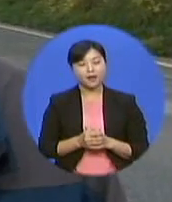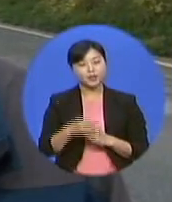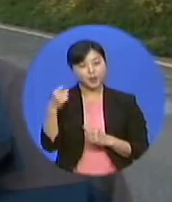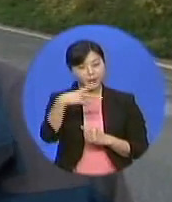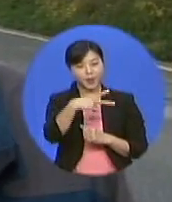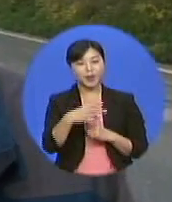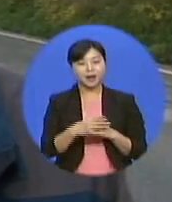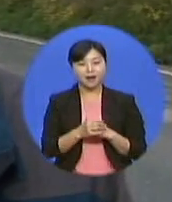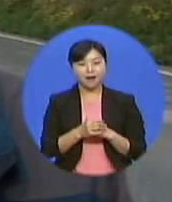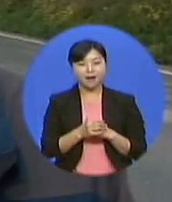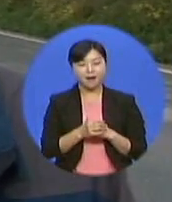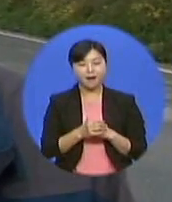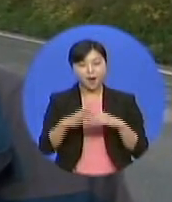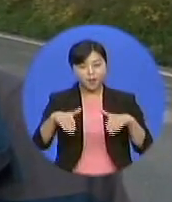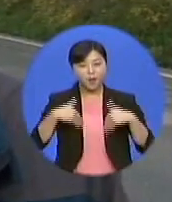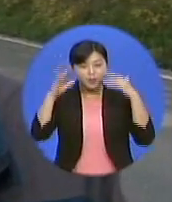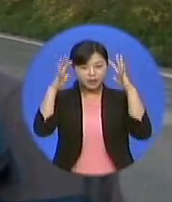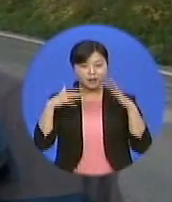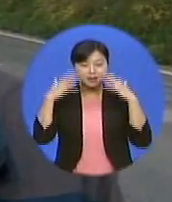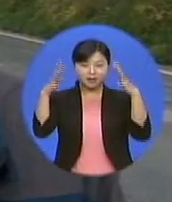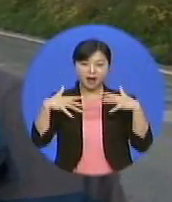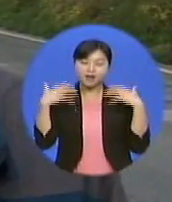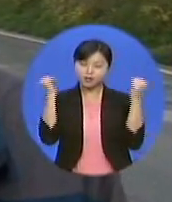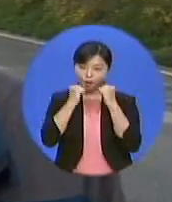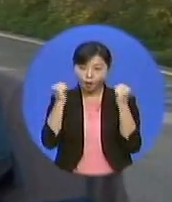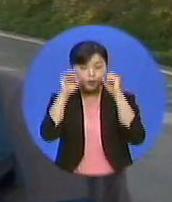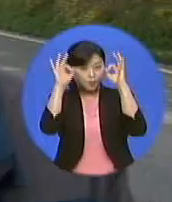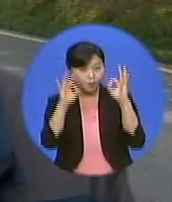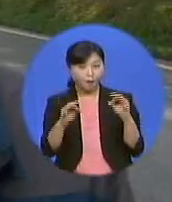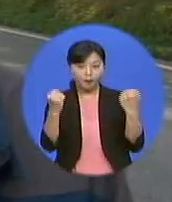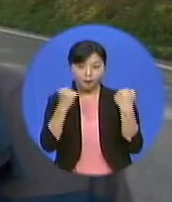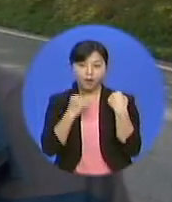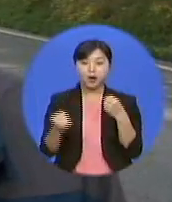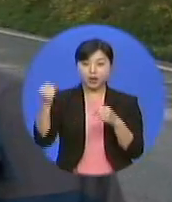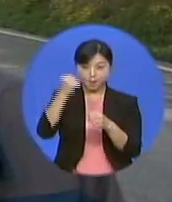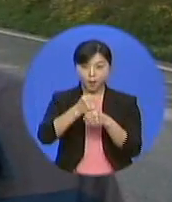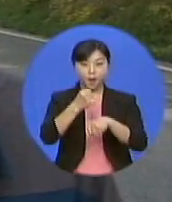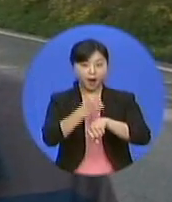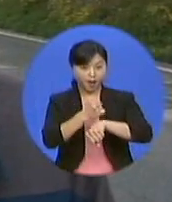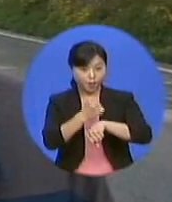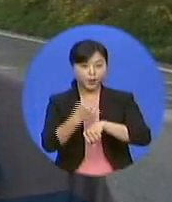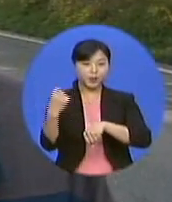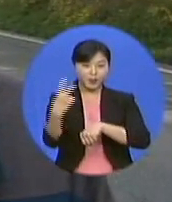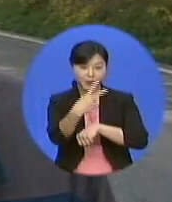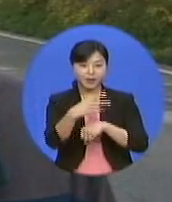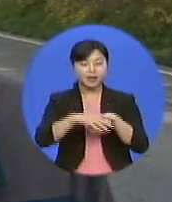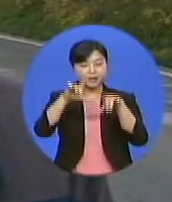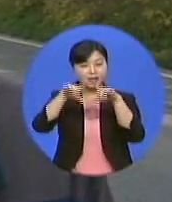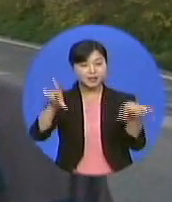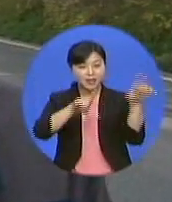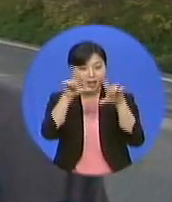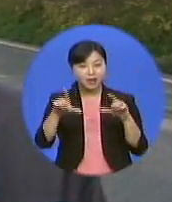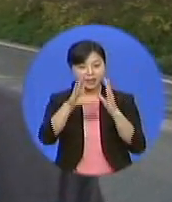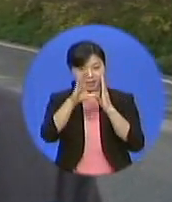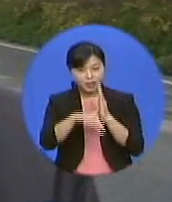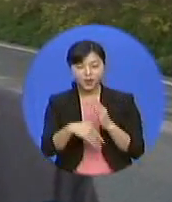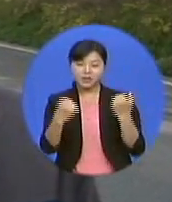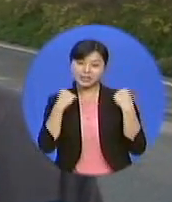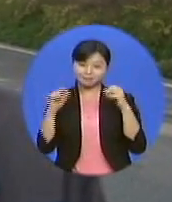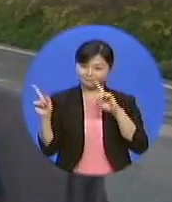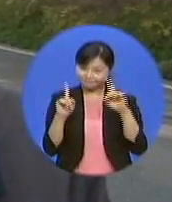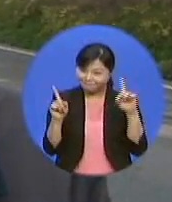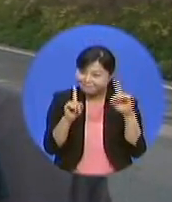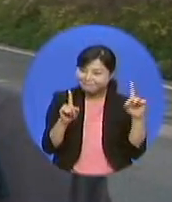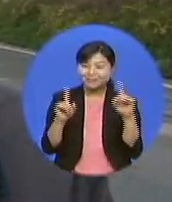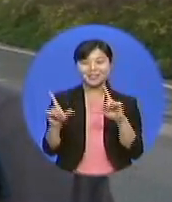걷고 사계절을 봄으로써 건강도 회복하고 또 일상생활에도 아주